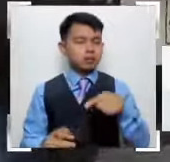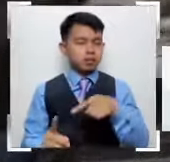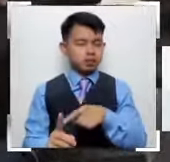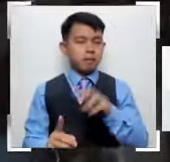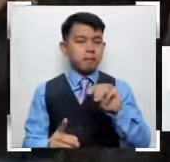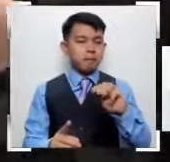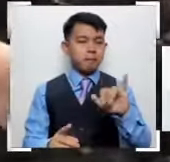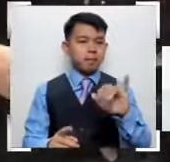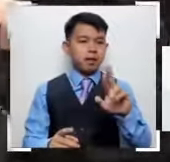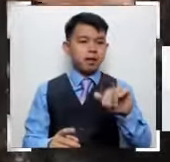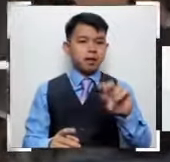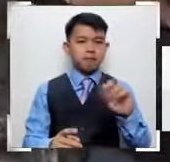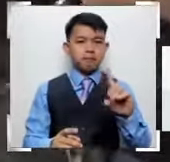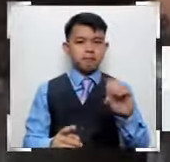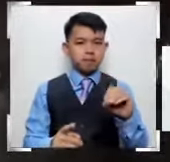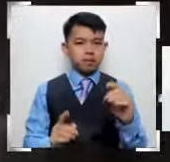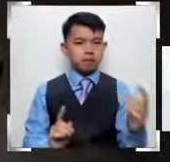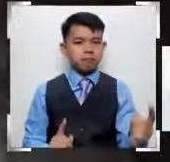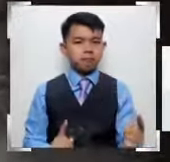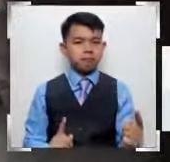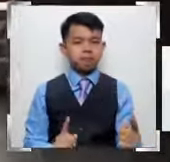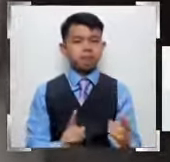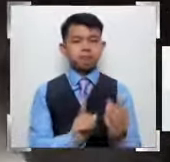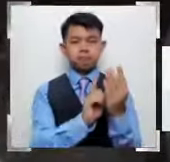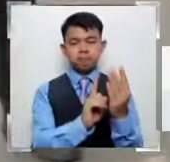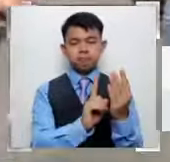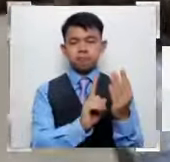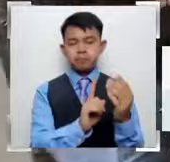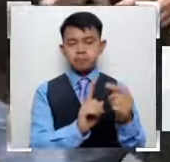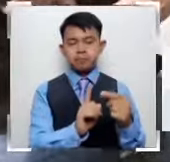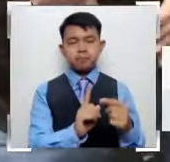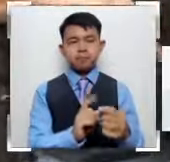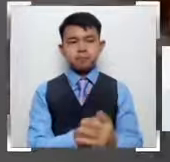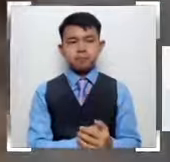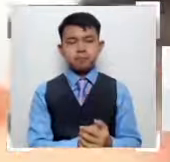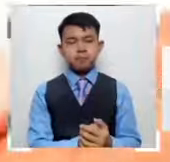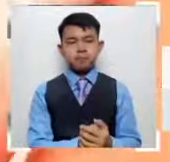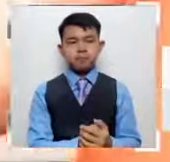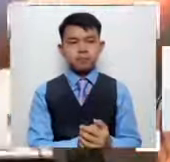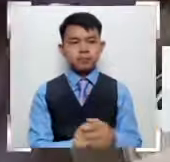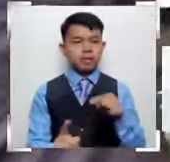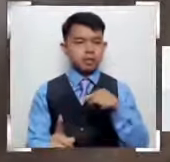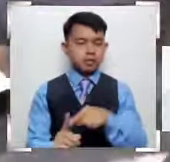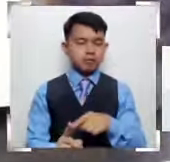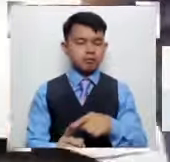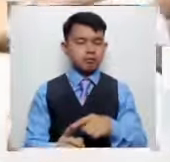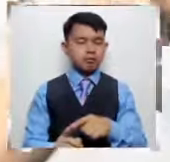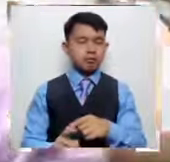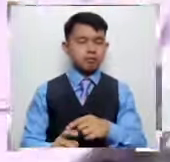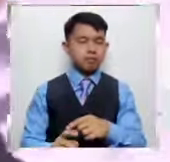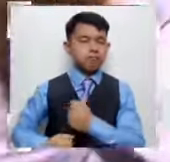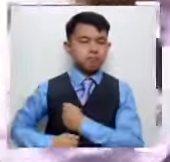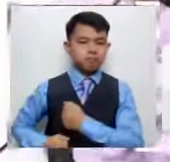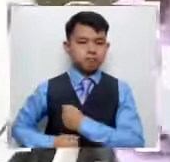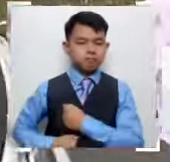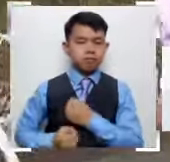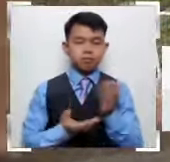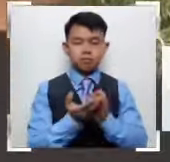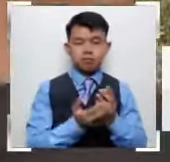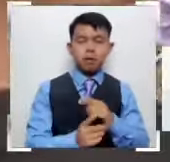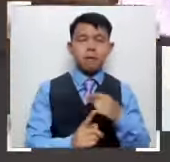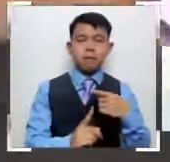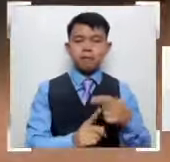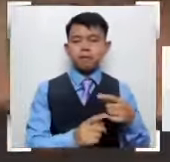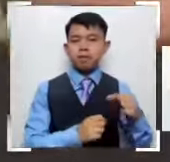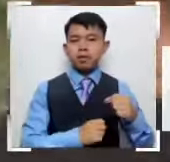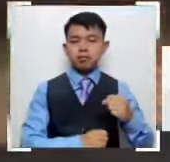Bantay sarado siya ng mga taga-NBI si Miranda na isa raw military reservist at matagal lang security aide ni Negros Oriental